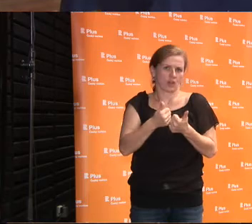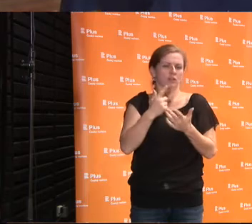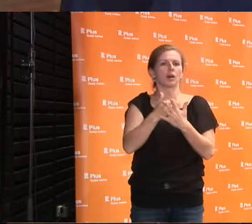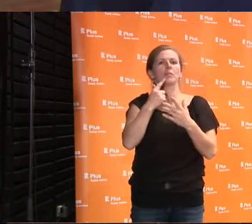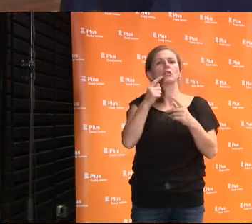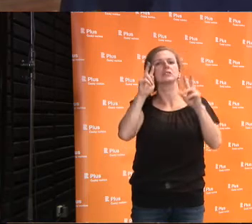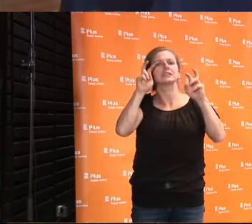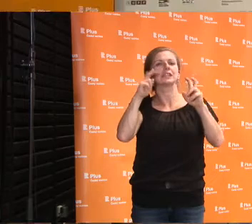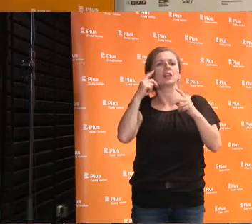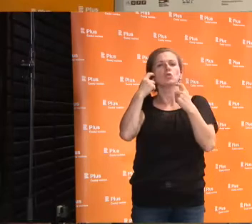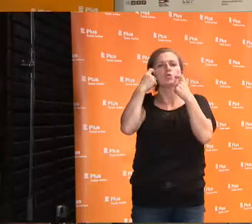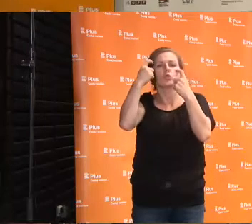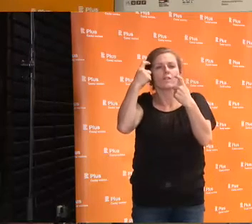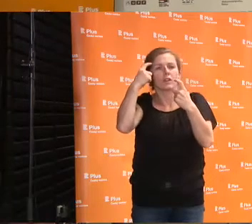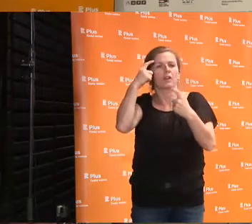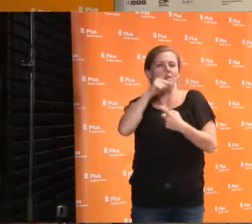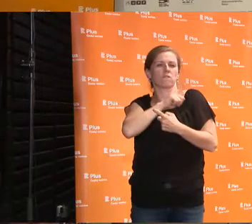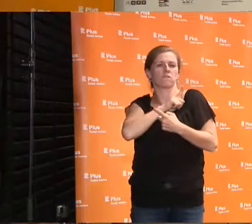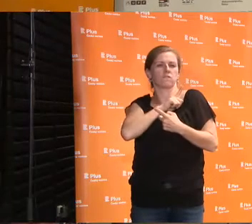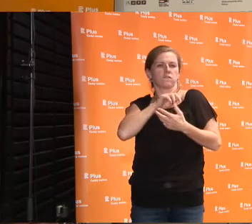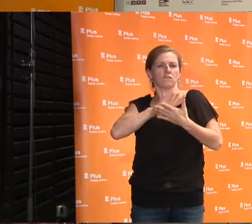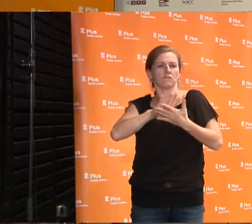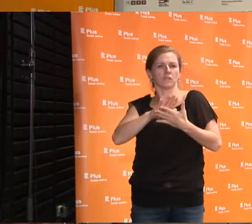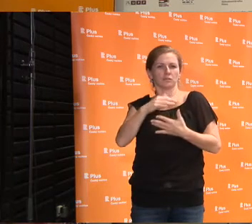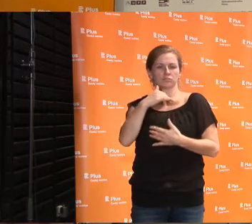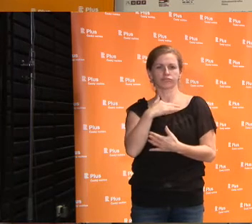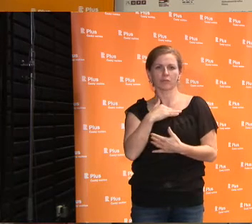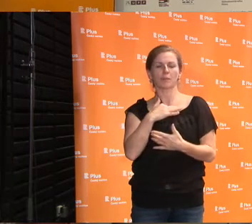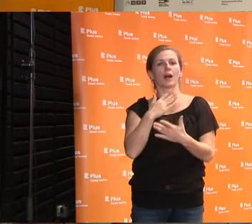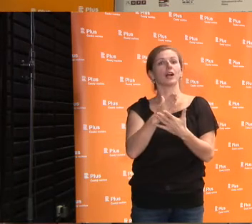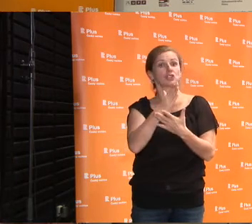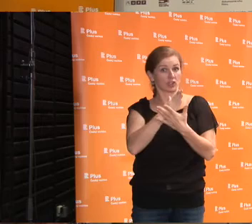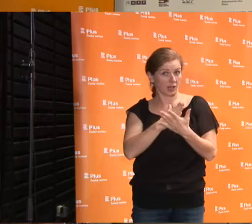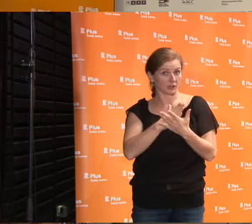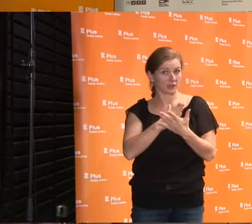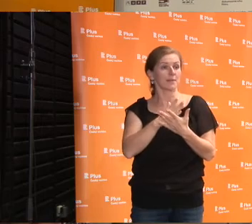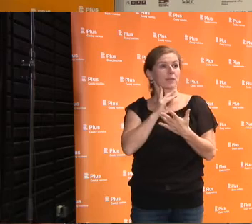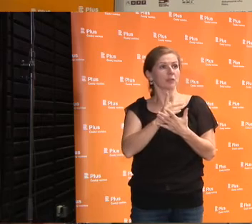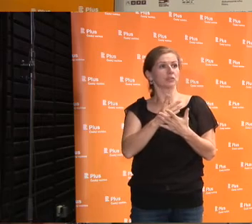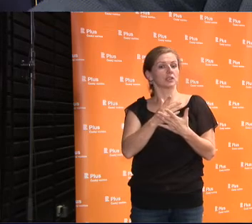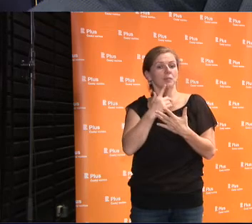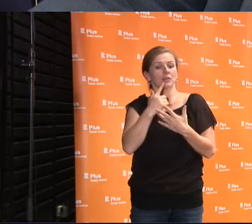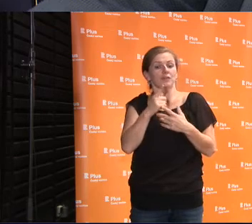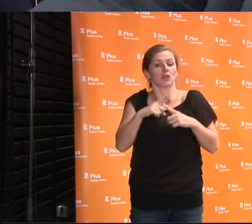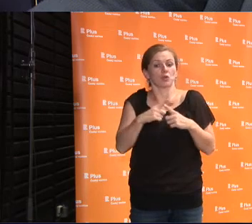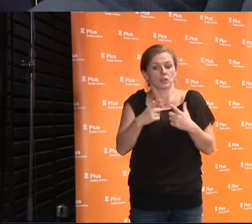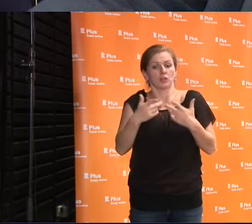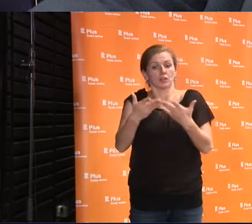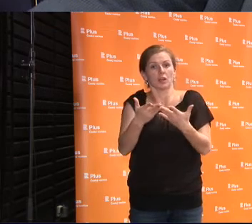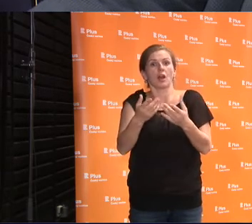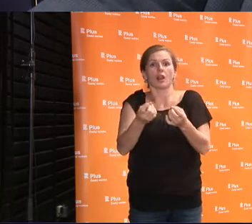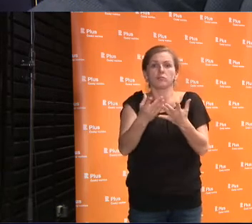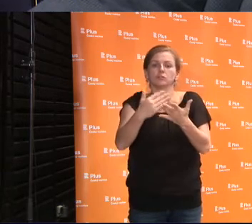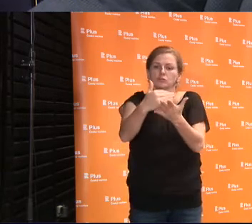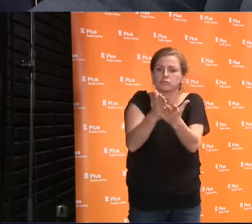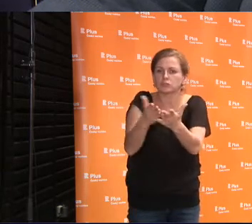k tomu, jak z toho část těch prostředků využít právě na to, abychom dokázali lépe redistribuovat a u těch konkrétních příkladech, jak by to